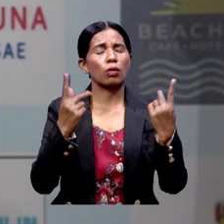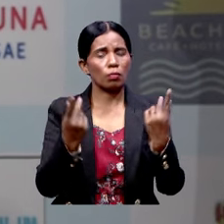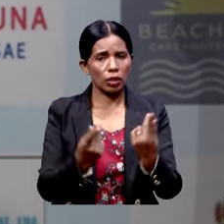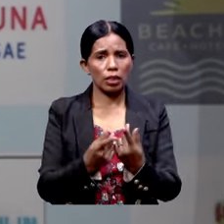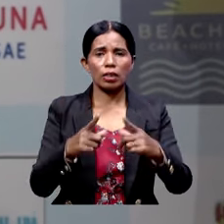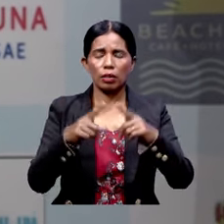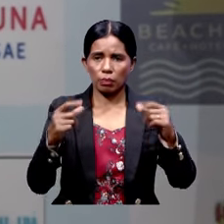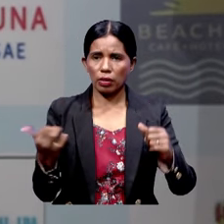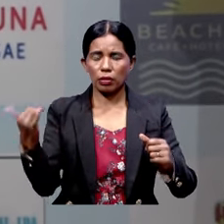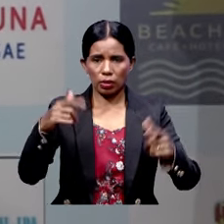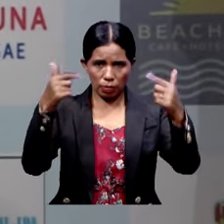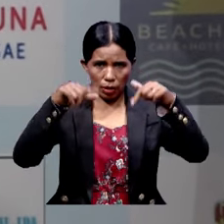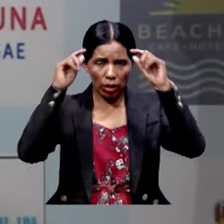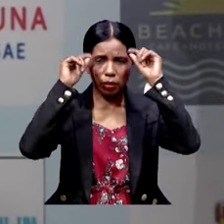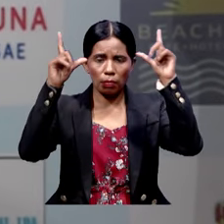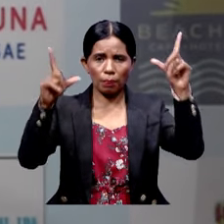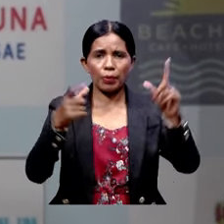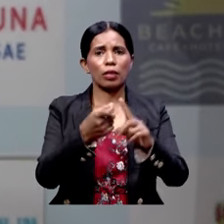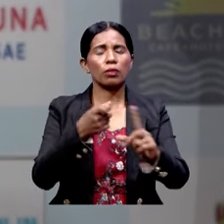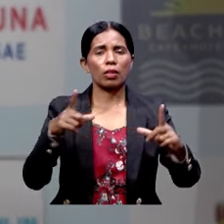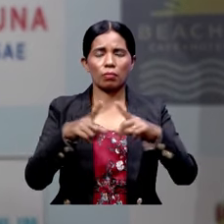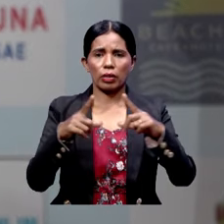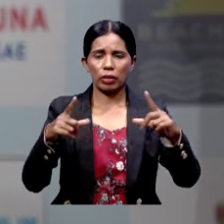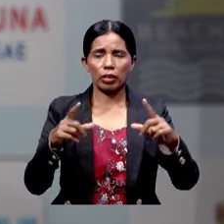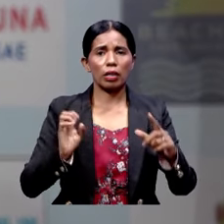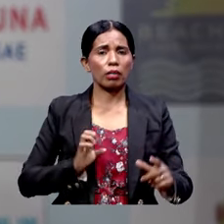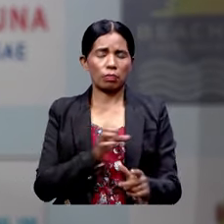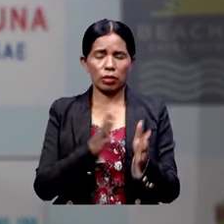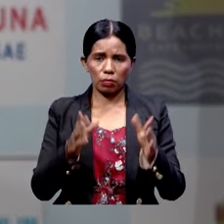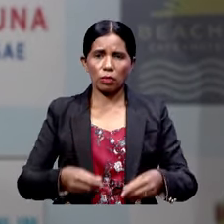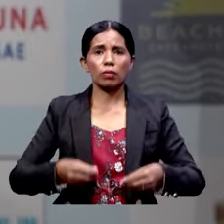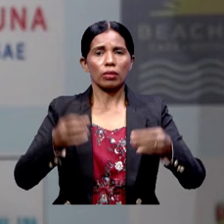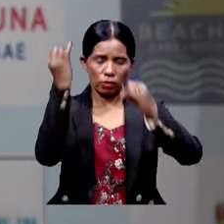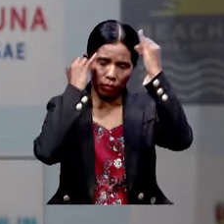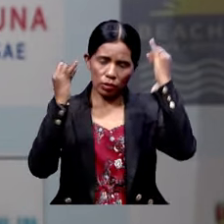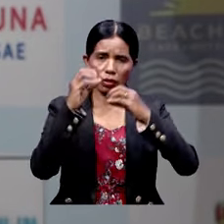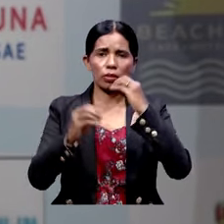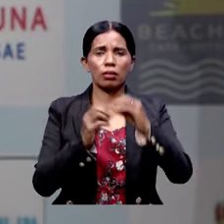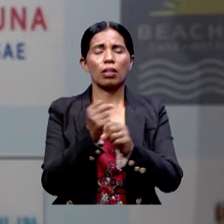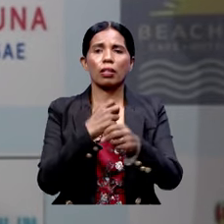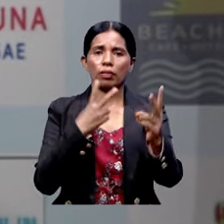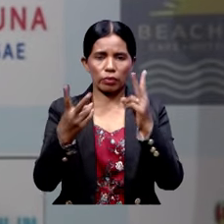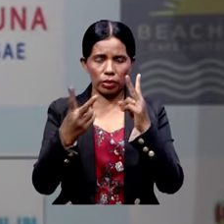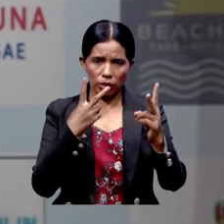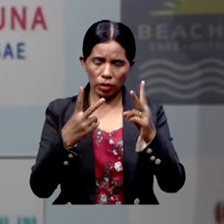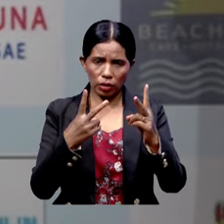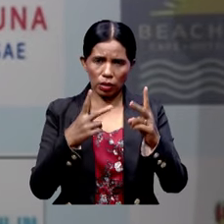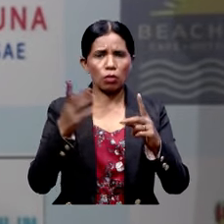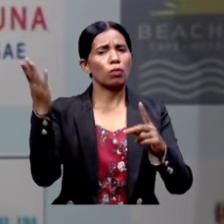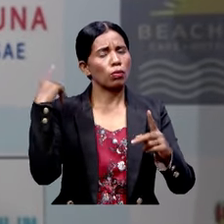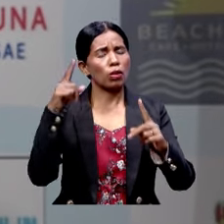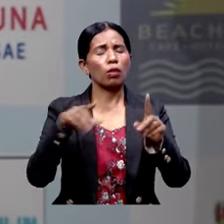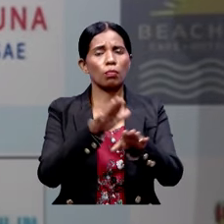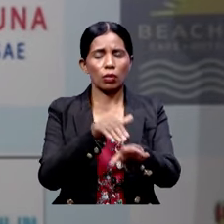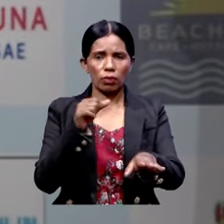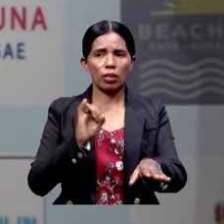serba maksimal invest di Timor. Tahu sih macam dor mai, foi untuk informasi sama kamar komersio, mai halmos visita, korbiramos convida tihau